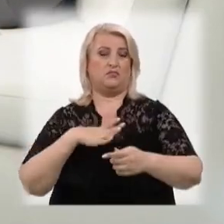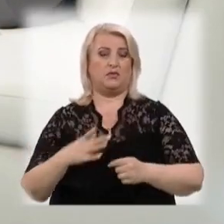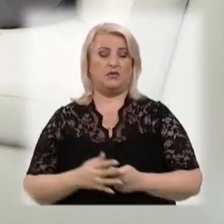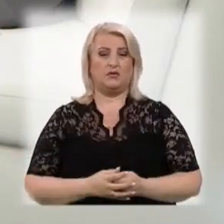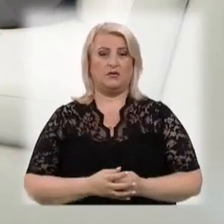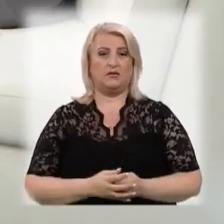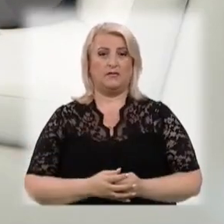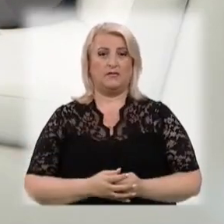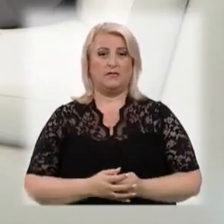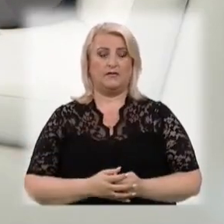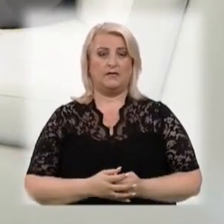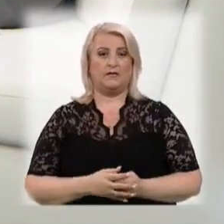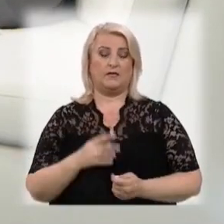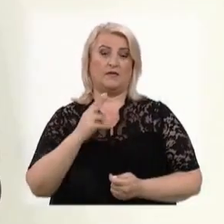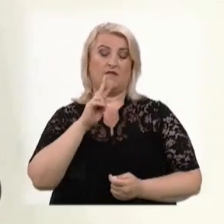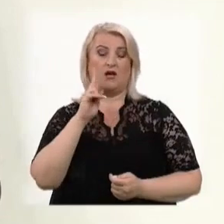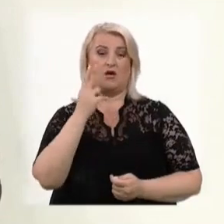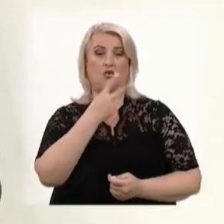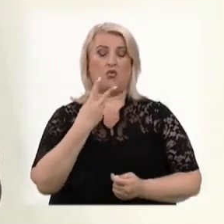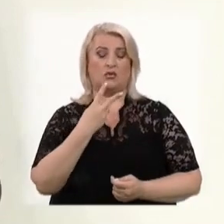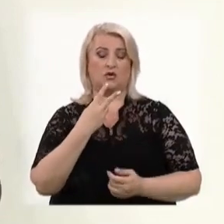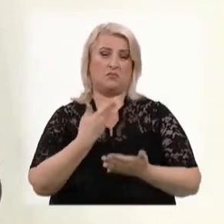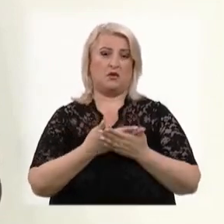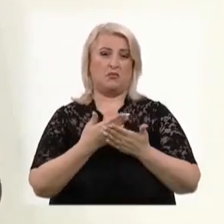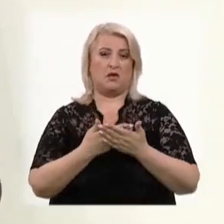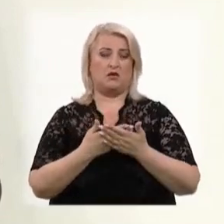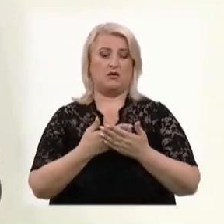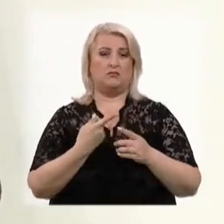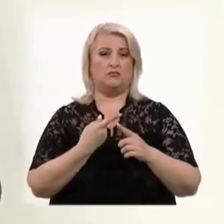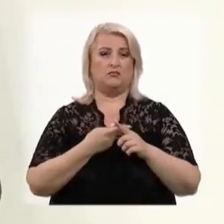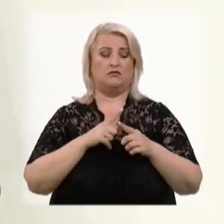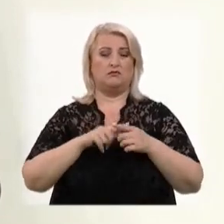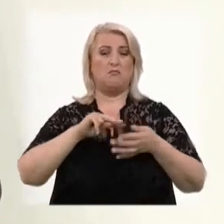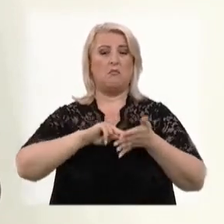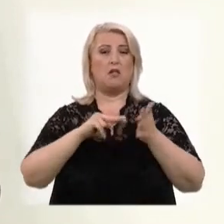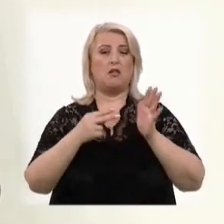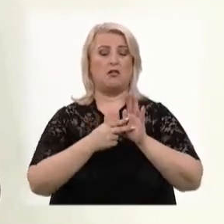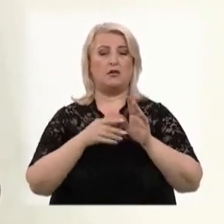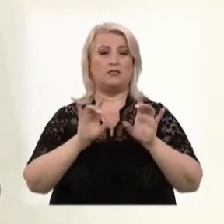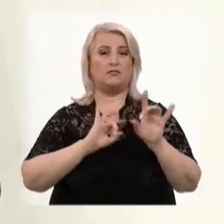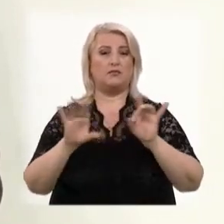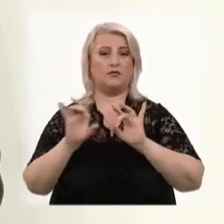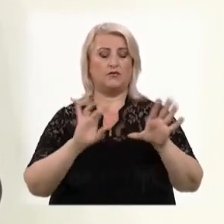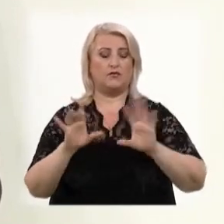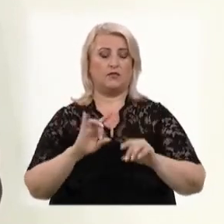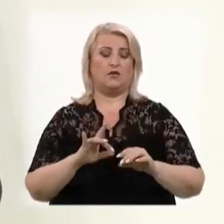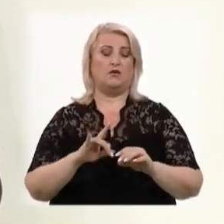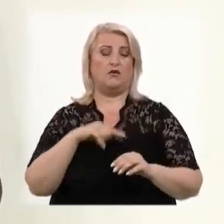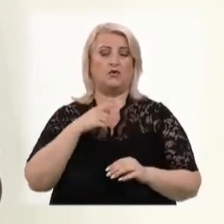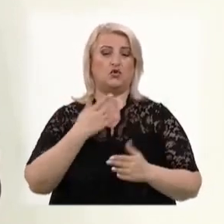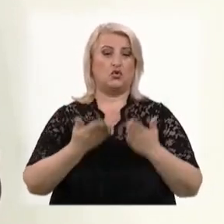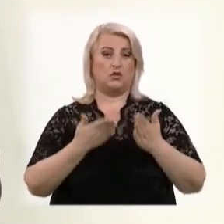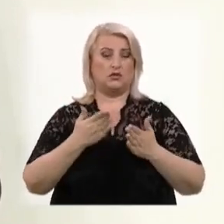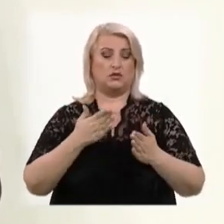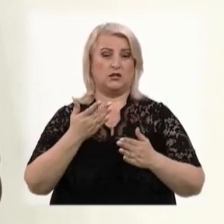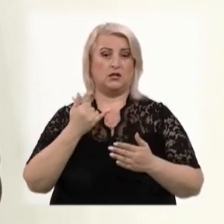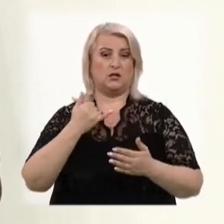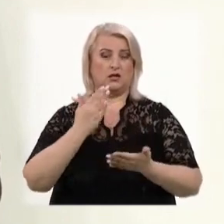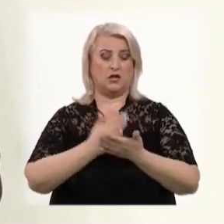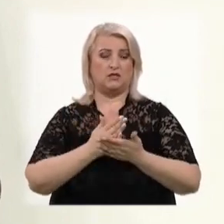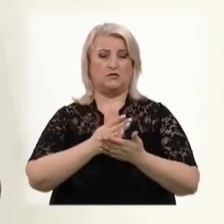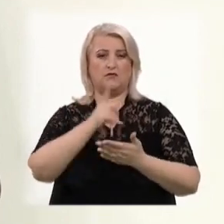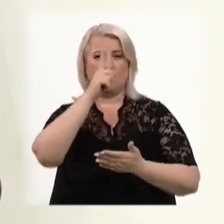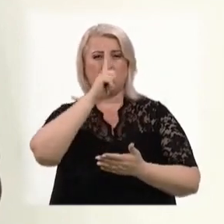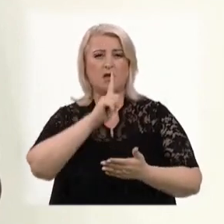de vreo doi ani de zile strategiile de marketing digital spun că în mare parte dacă luăm teritoriul nostru trebuie să ai lunar o